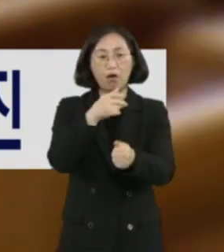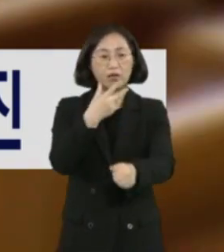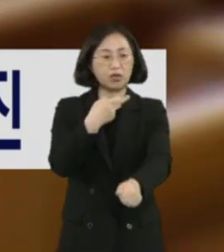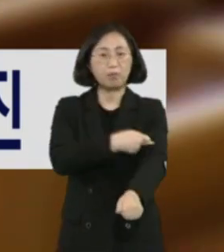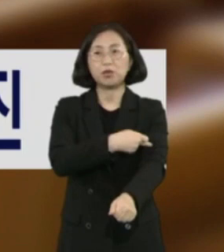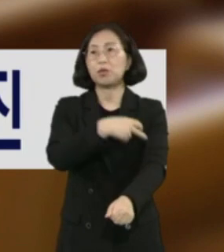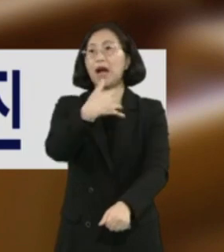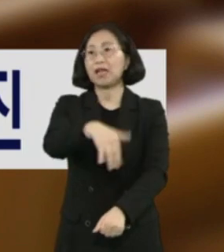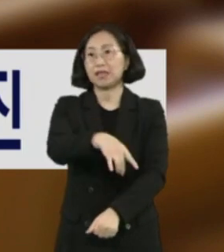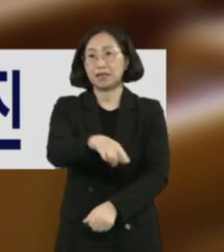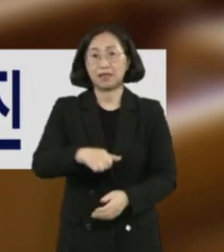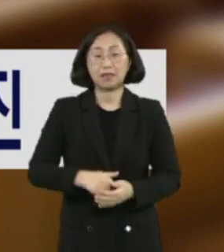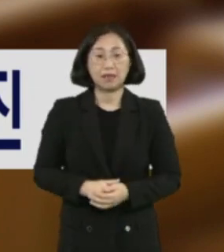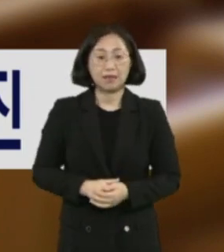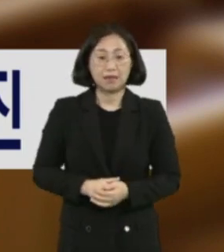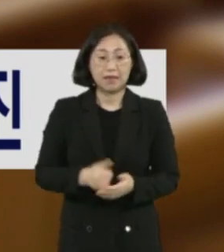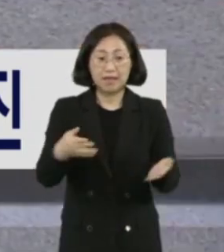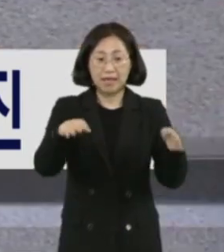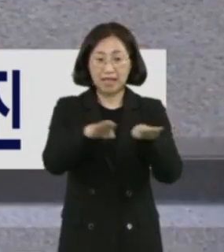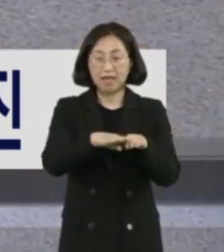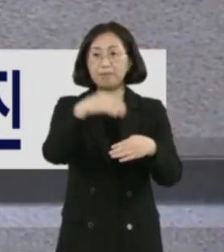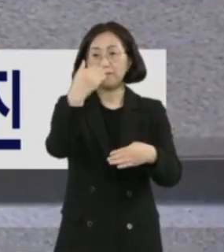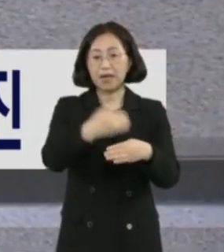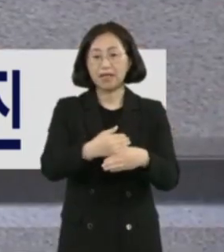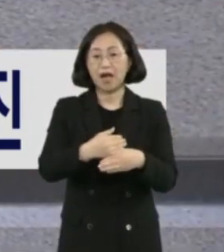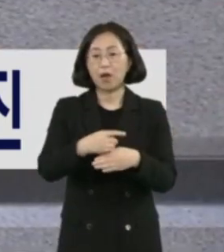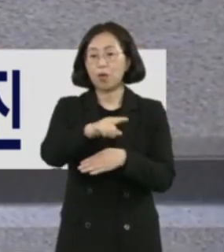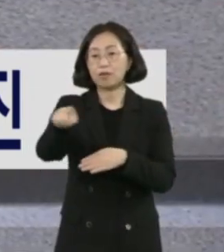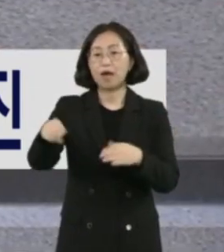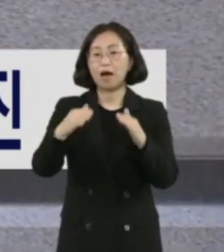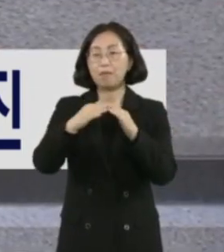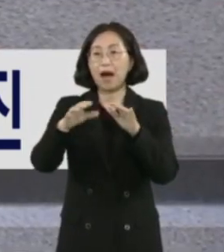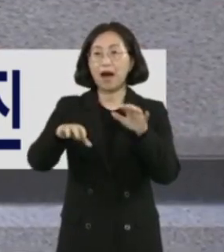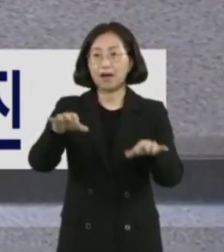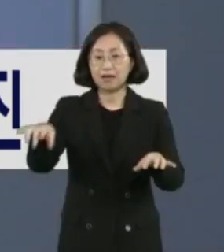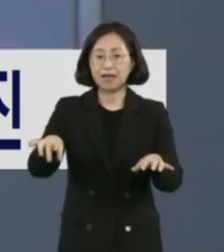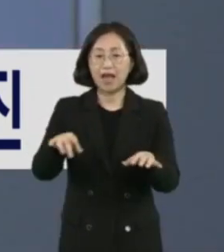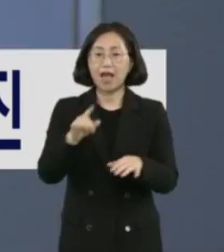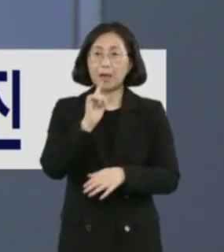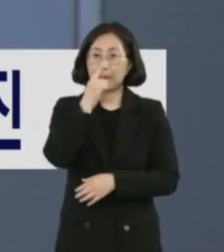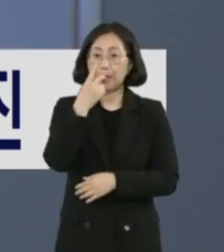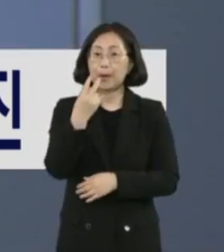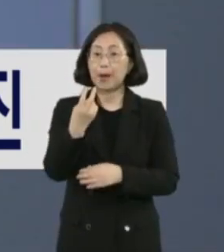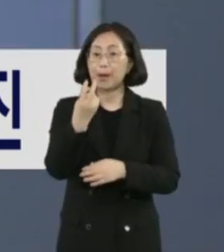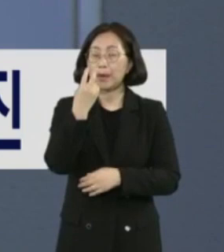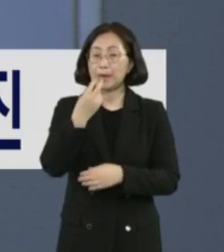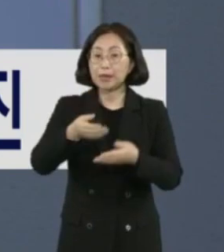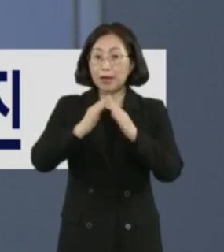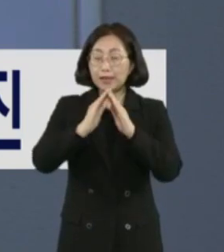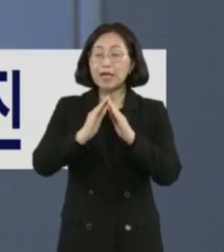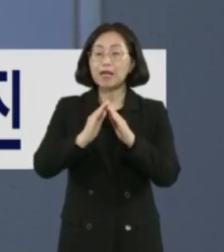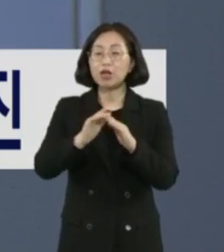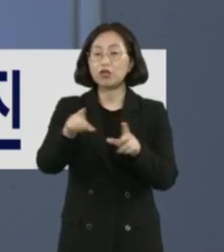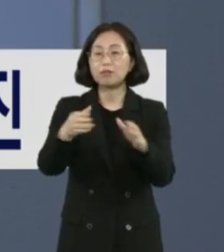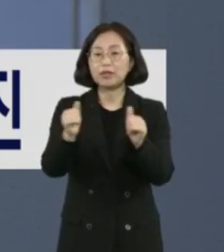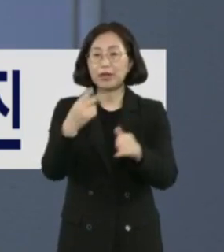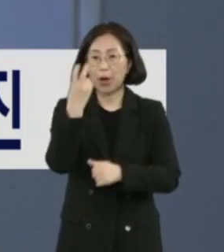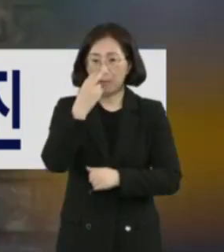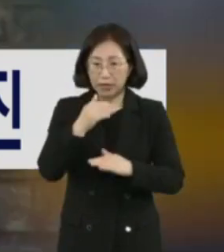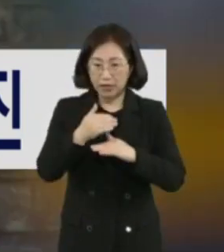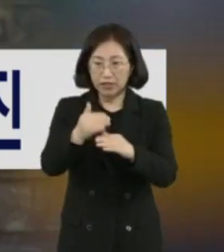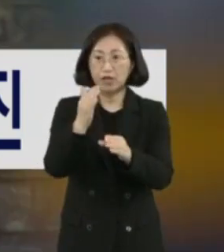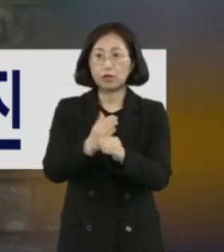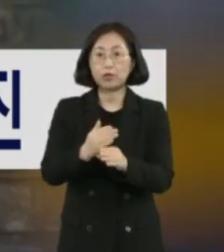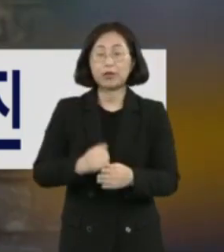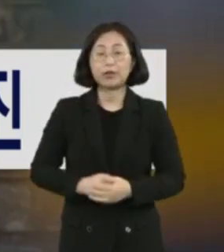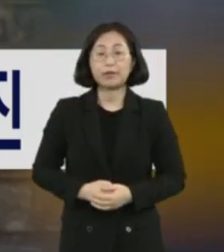밝혔습니다. 이에 따라 해당 시설은 폐쇄하고 마을에 임시 선별진료소를 긴급 설치해 주민들을 대상으로 검사를 진행